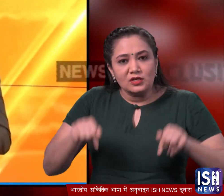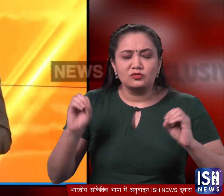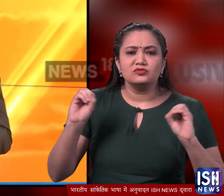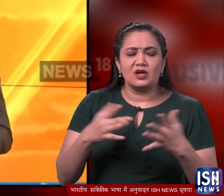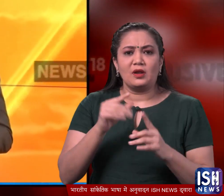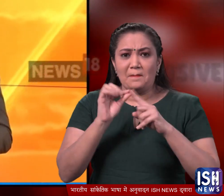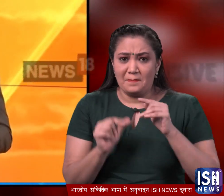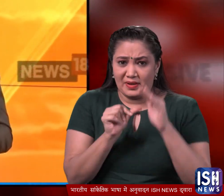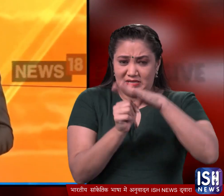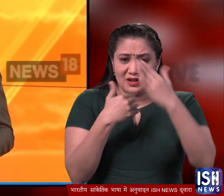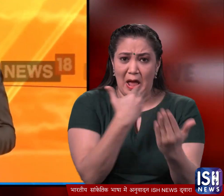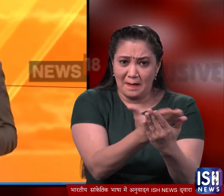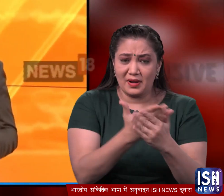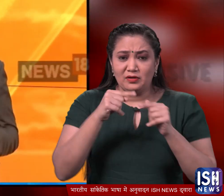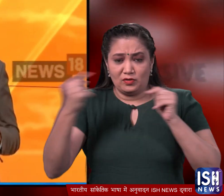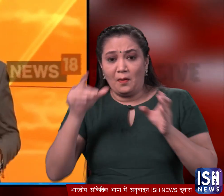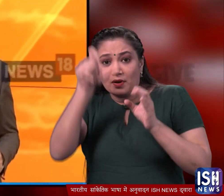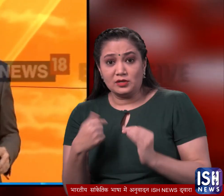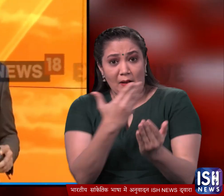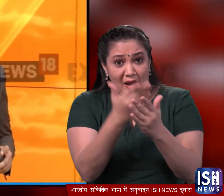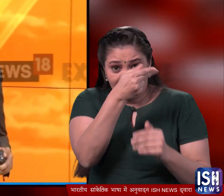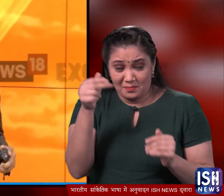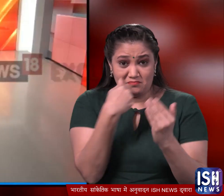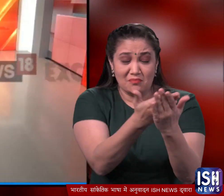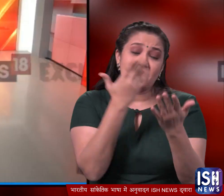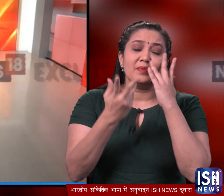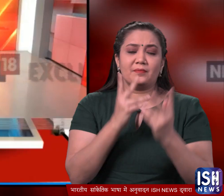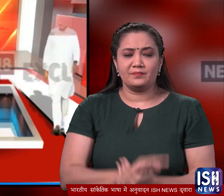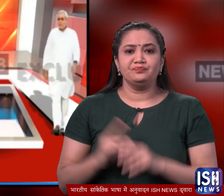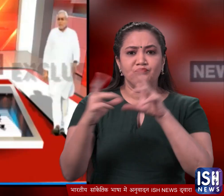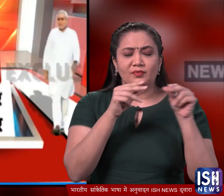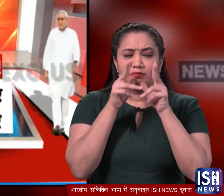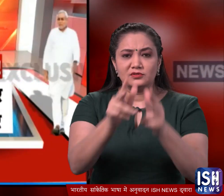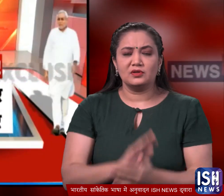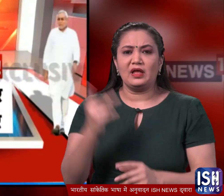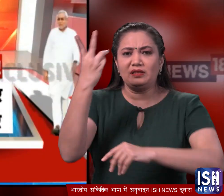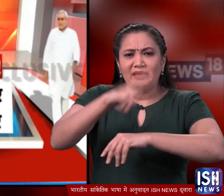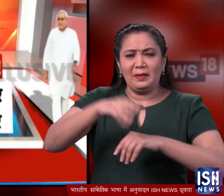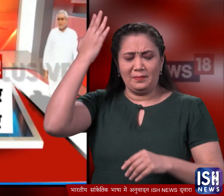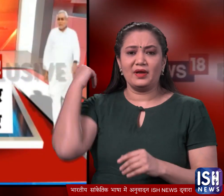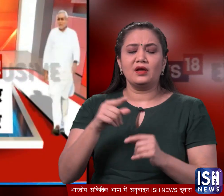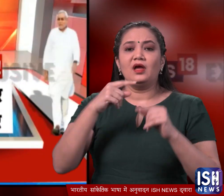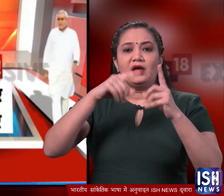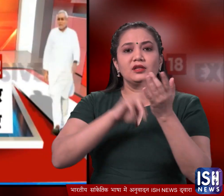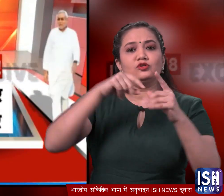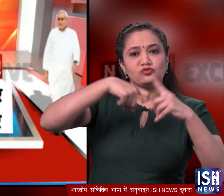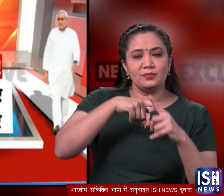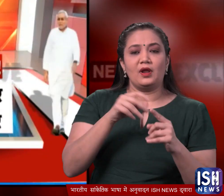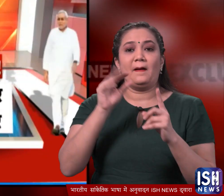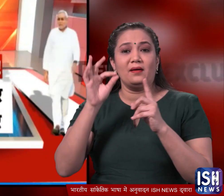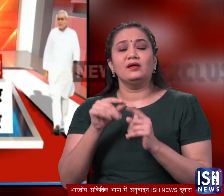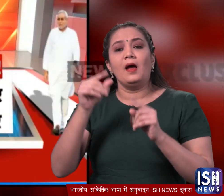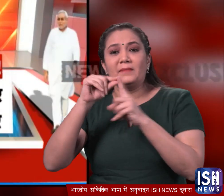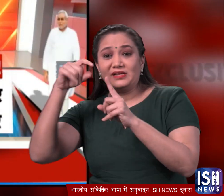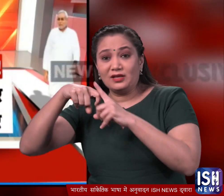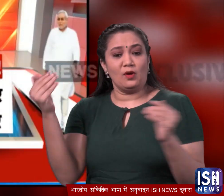चर्चा जोरों पर है कि वो राष्ट्रपति पद के लिए विपक्ष के उम्मीदवार हो सकते हैं। सूत्रों के मुताबिक 3 दिन पहले दिल्ली में नीतीश कुमार से हुई मुलाकात में